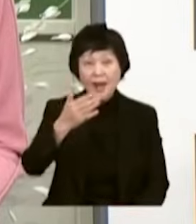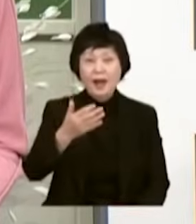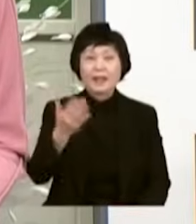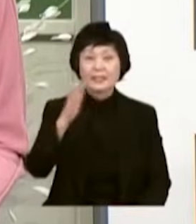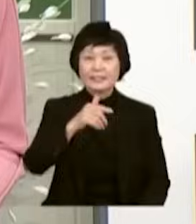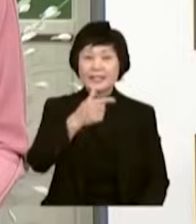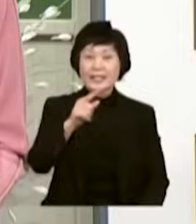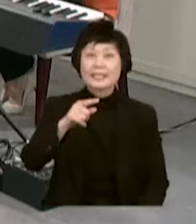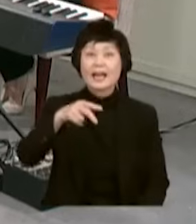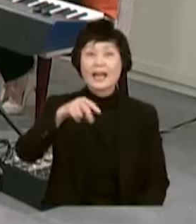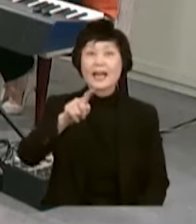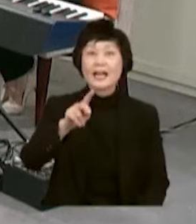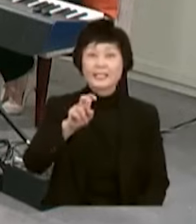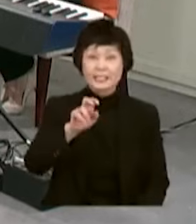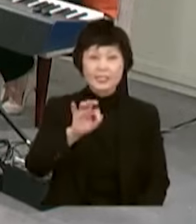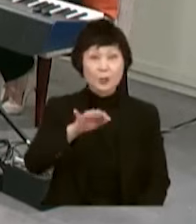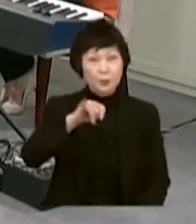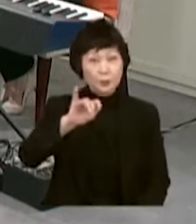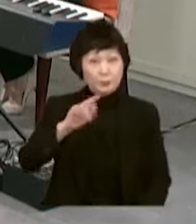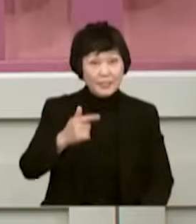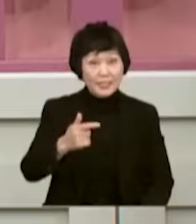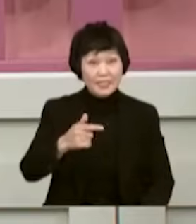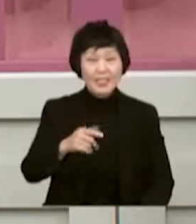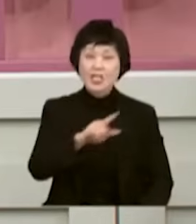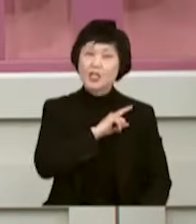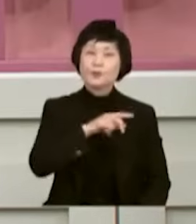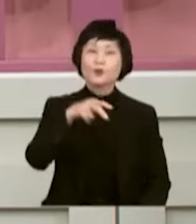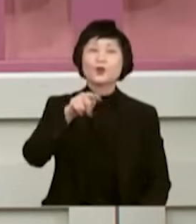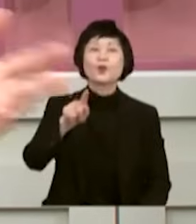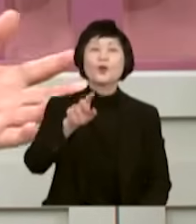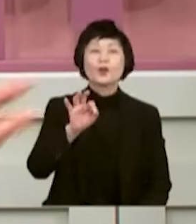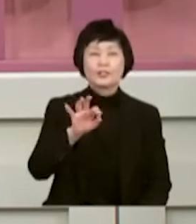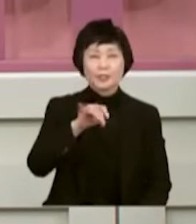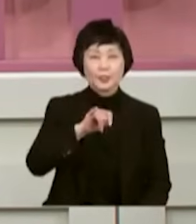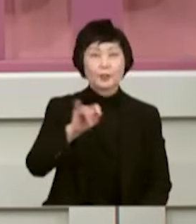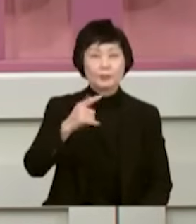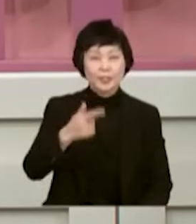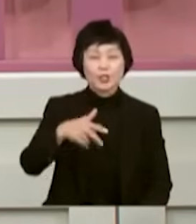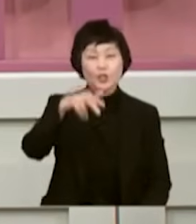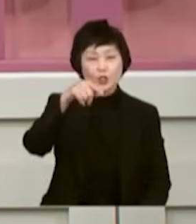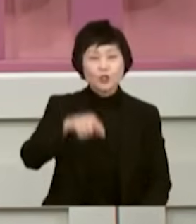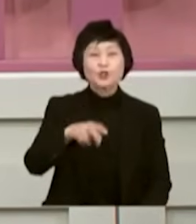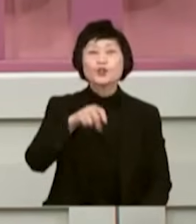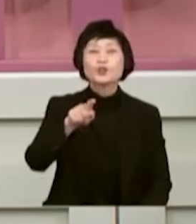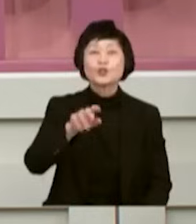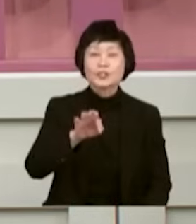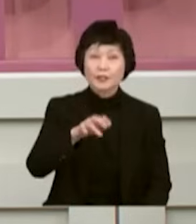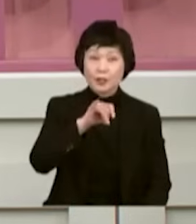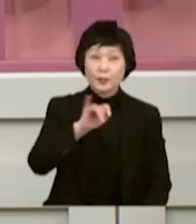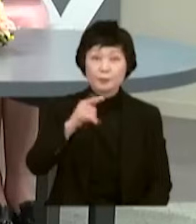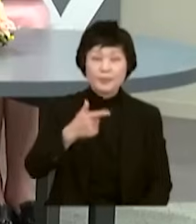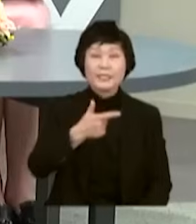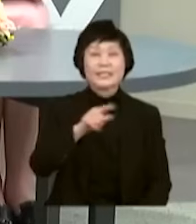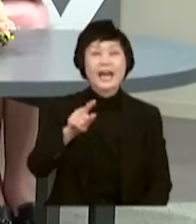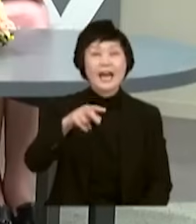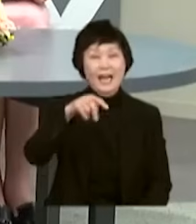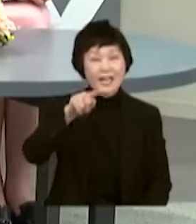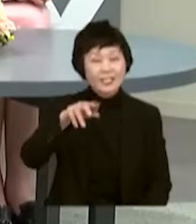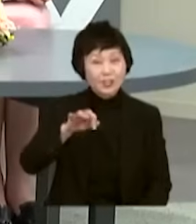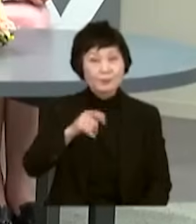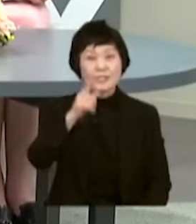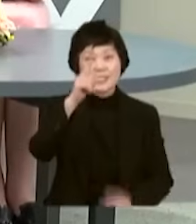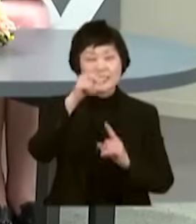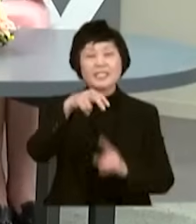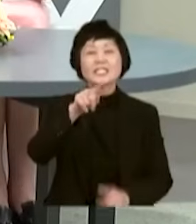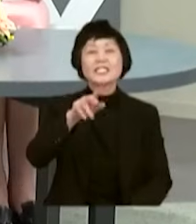네, 우리 교는 주성민, 나성민, 이성민. 이성민도 장로고 예, 예. 성민이 좋습니다. 와 그러니까 세상에 그거,